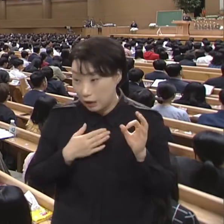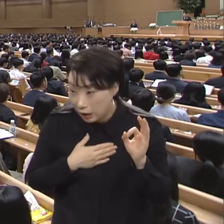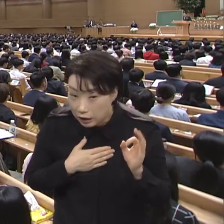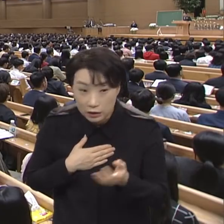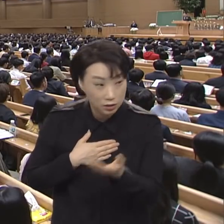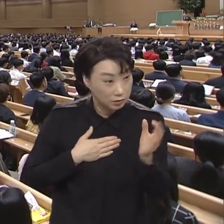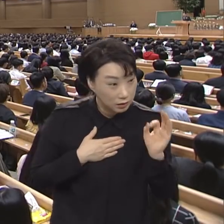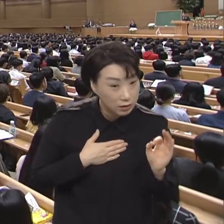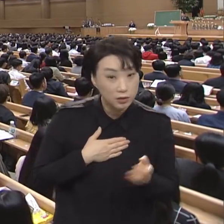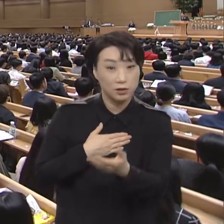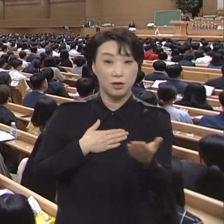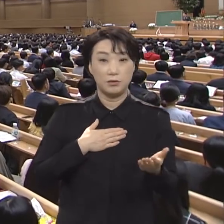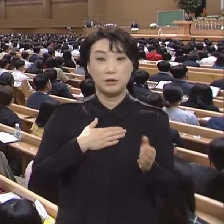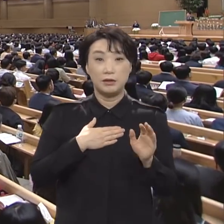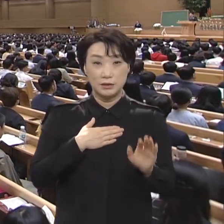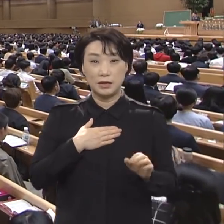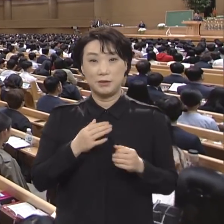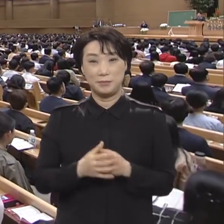알아들었어요?